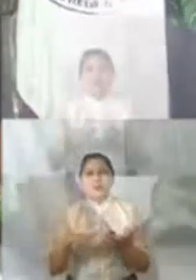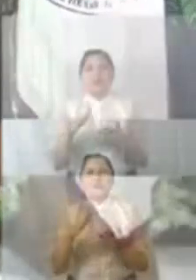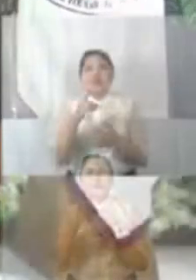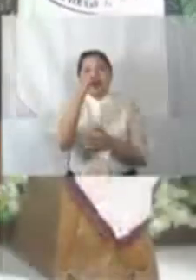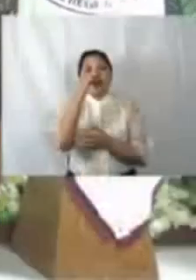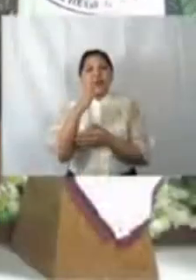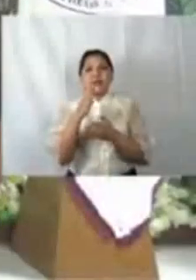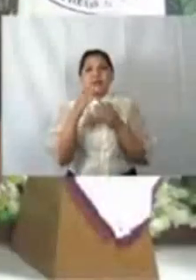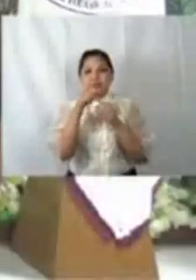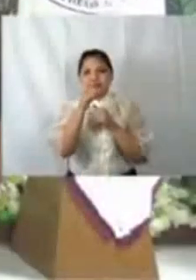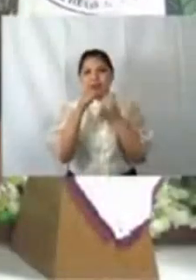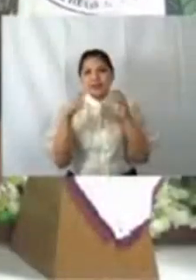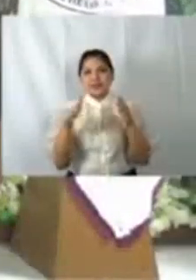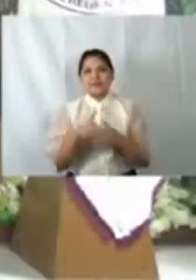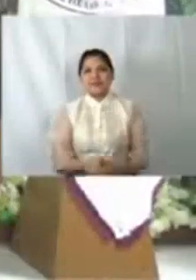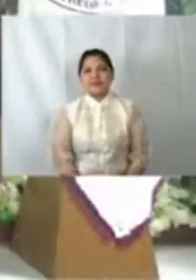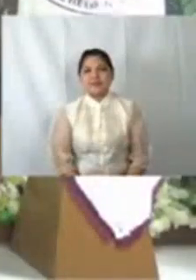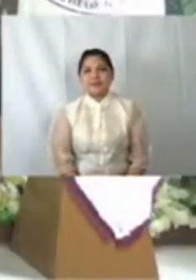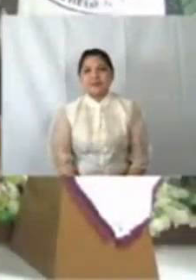bless.